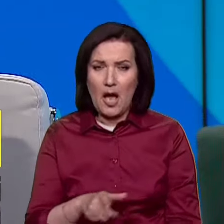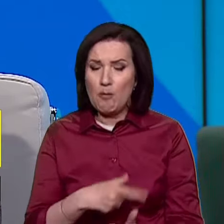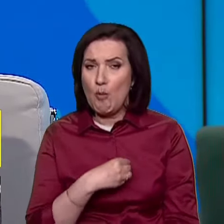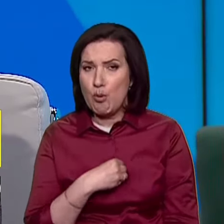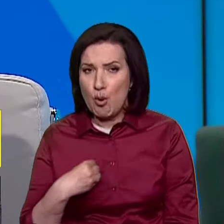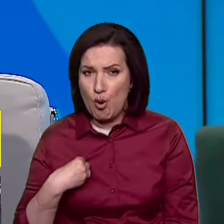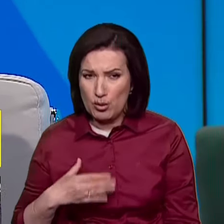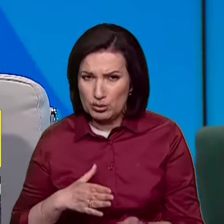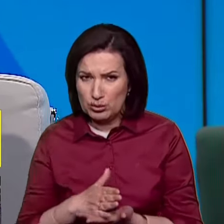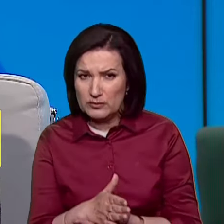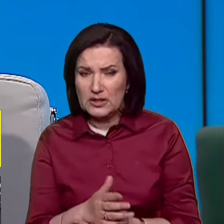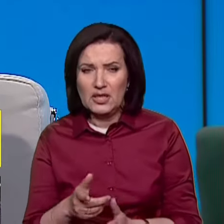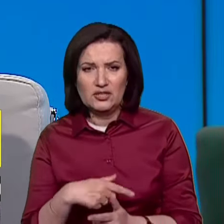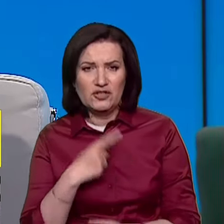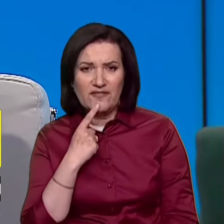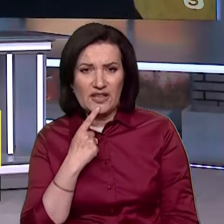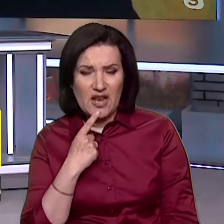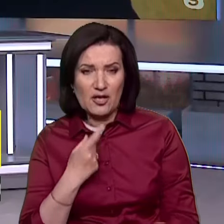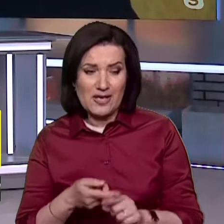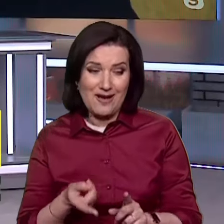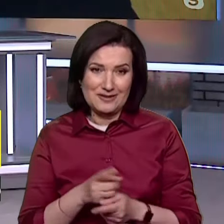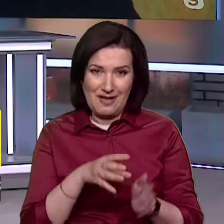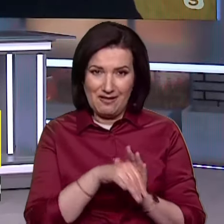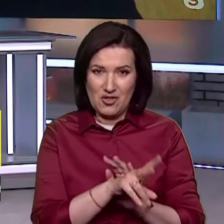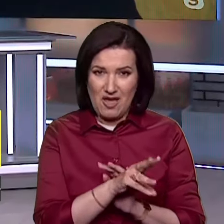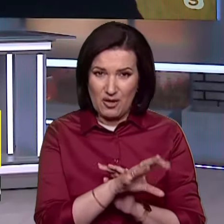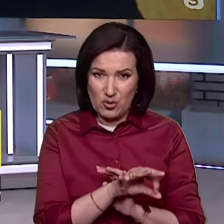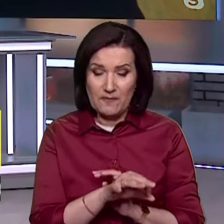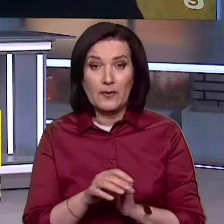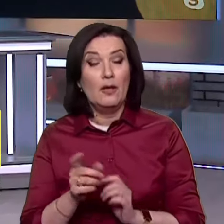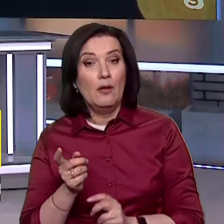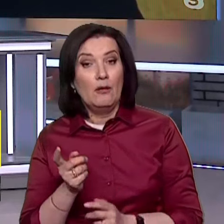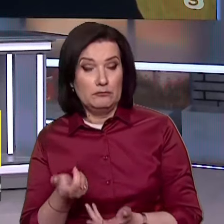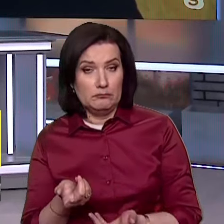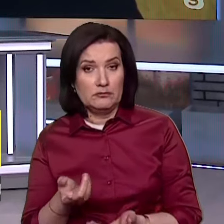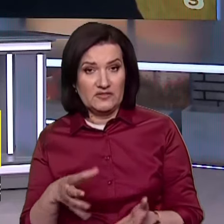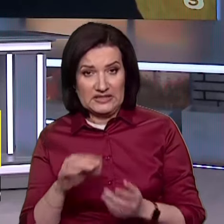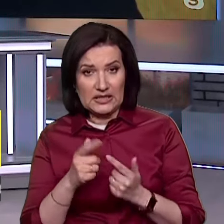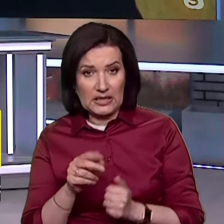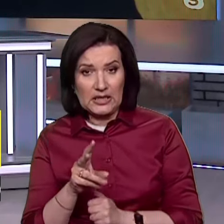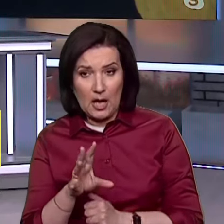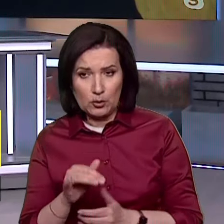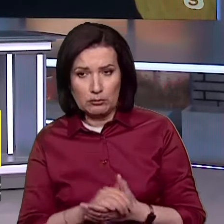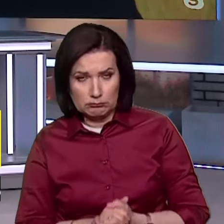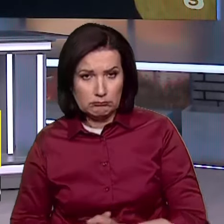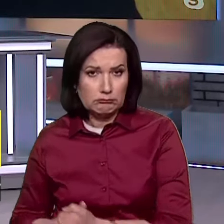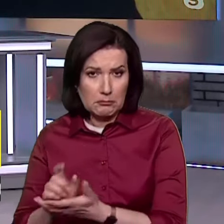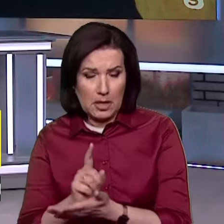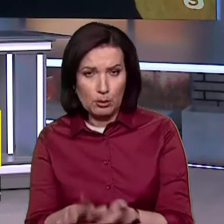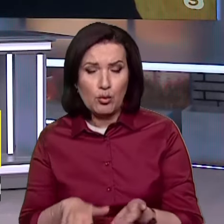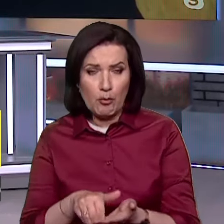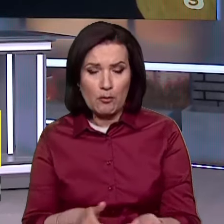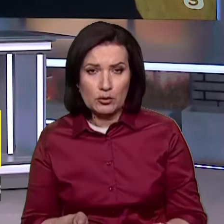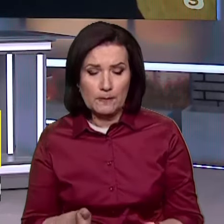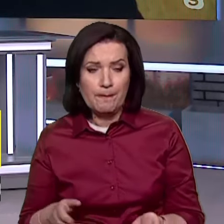Польщу, чи на Фінляндію, яка зараз стала країною НАТО, то ну, всі країни НАТО солідарно мають